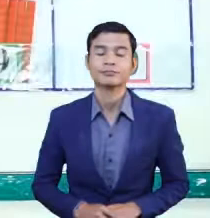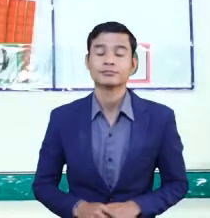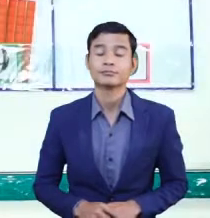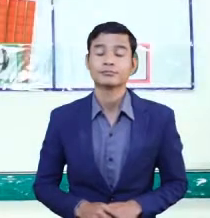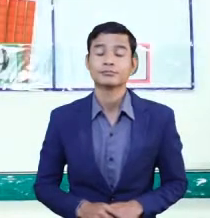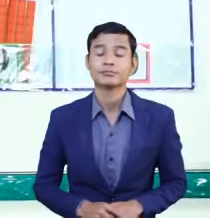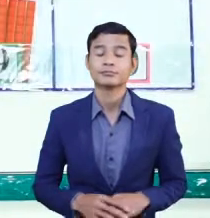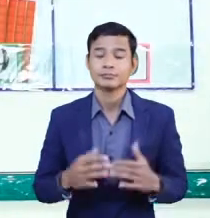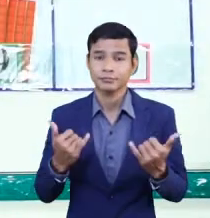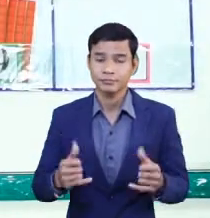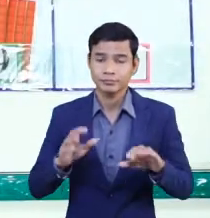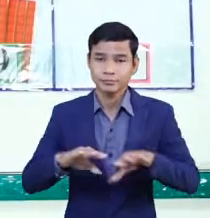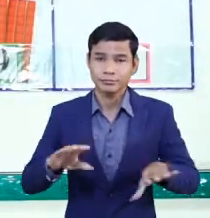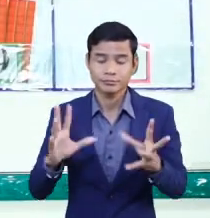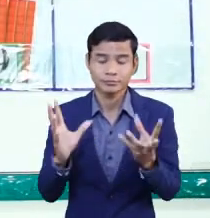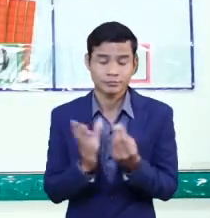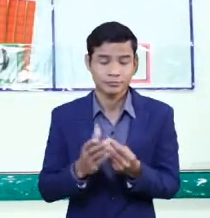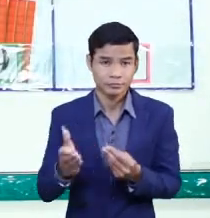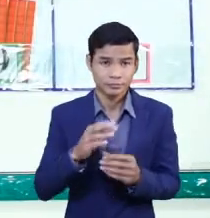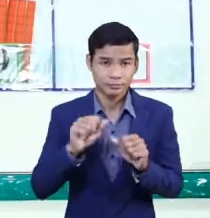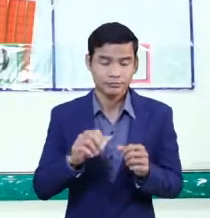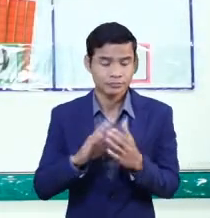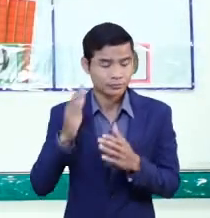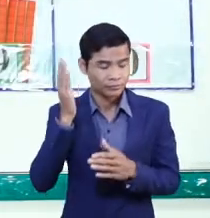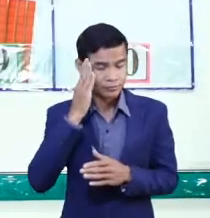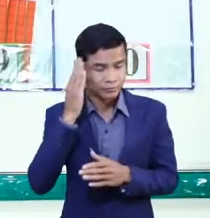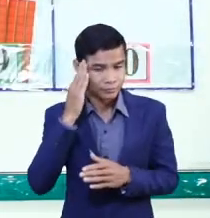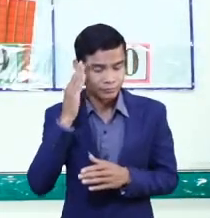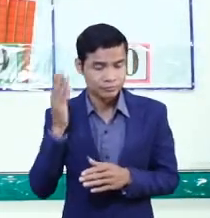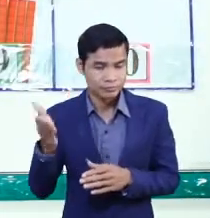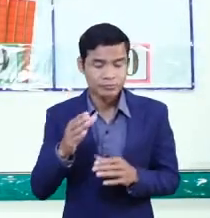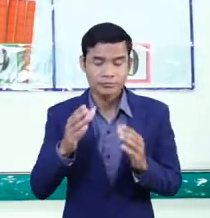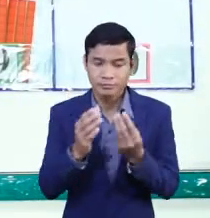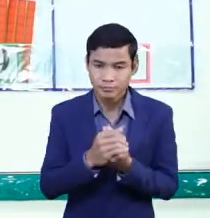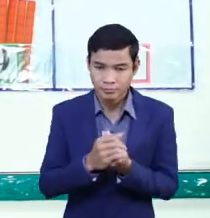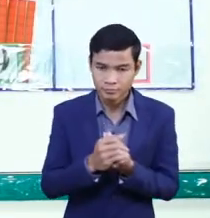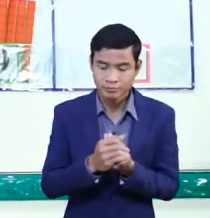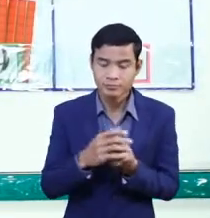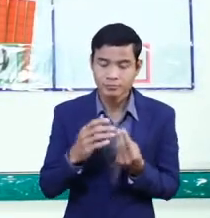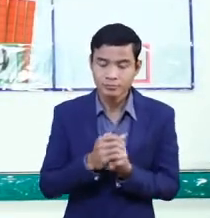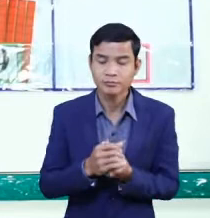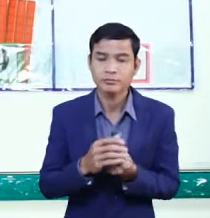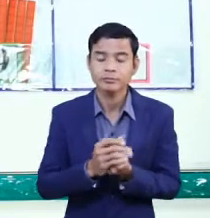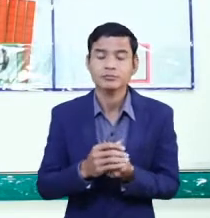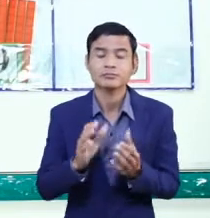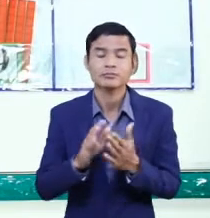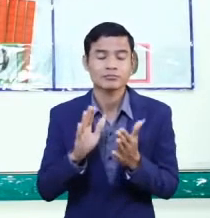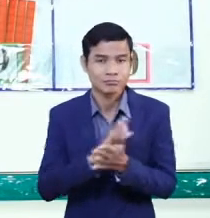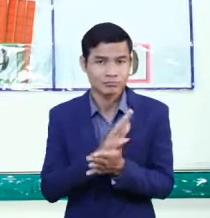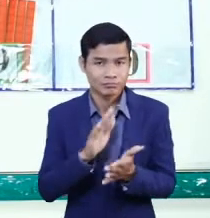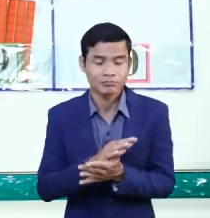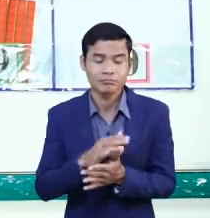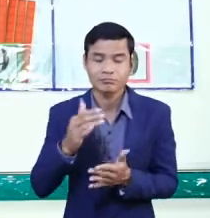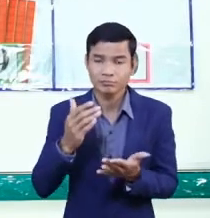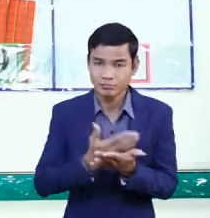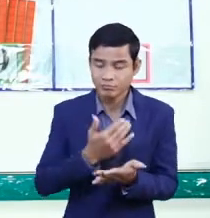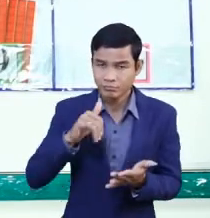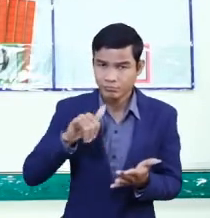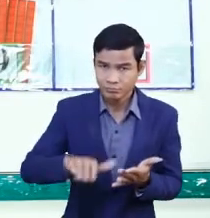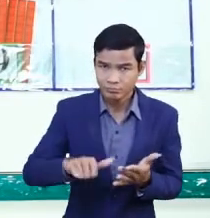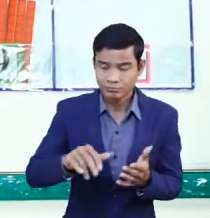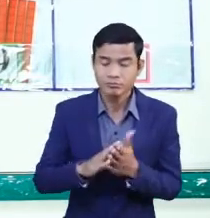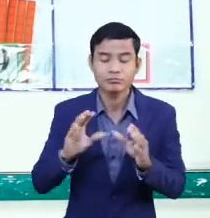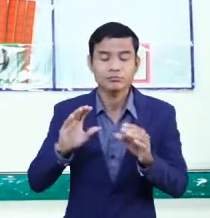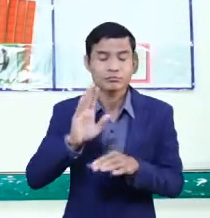ចាអញ្ចឹងដូចនេះដើម្បីដឹងថាណាកូនណាដើម្បីដឹងថាចំនួនចំនួនសញ្ញាដែលនៅសល់ណាចំនួនសម្បត្តិដែលនៅស